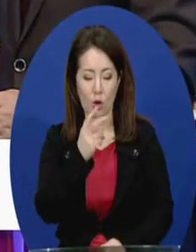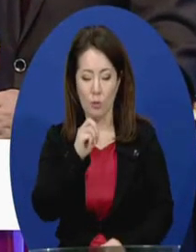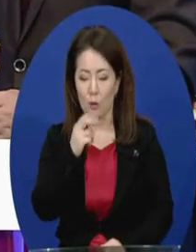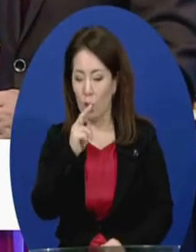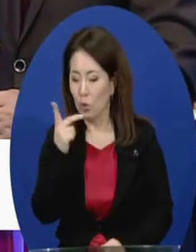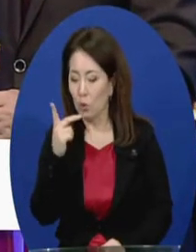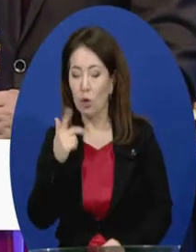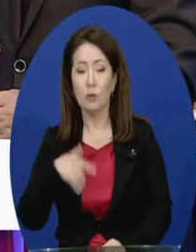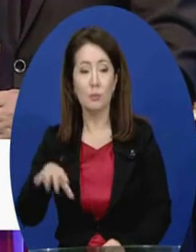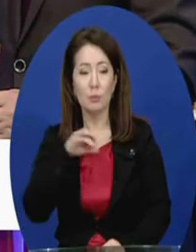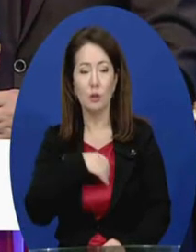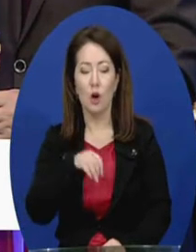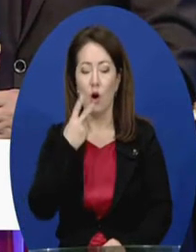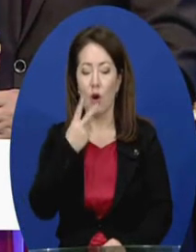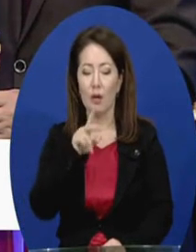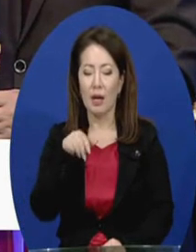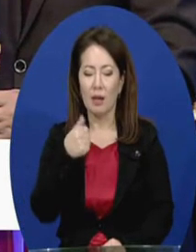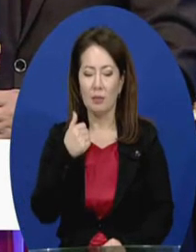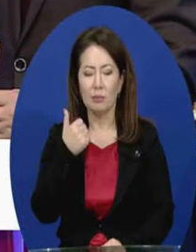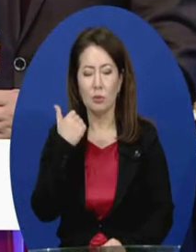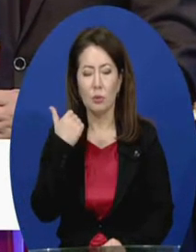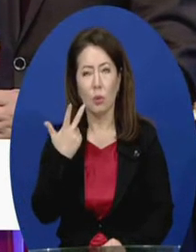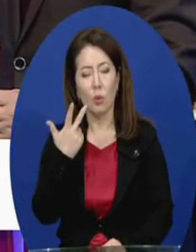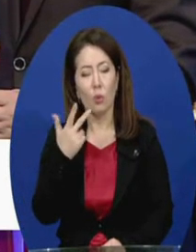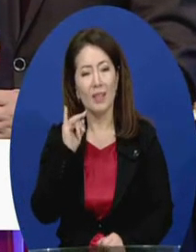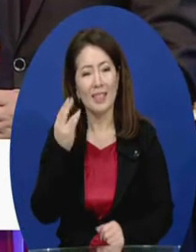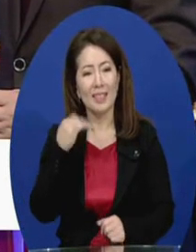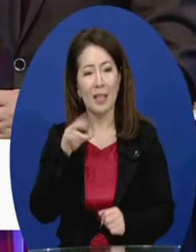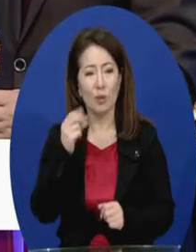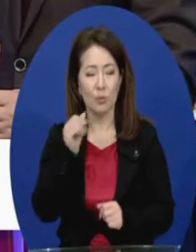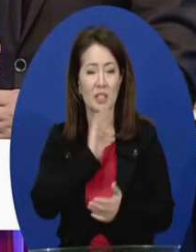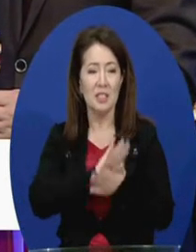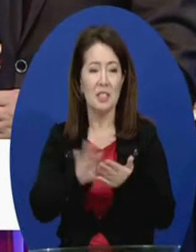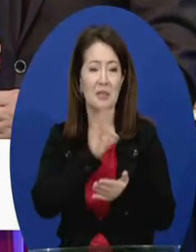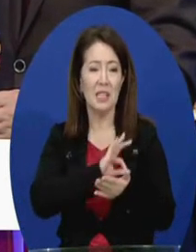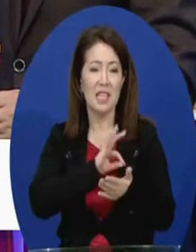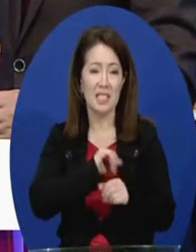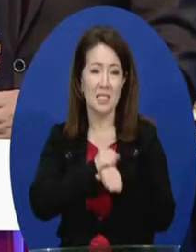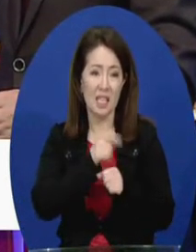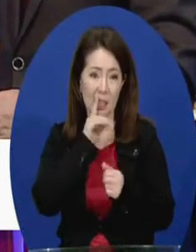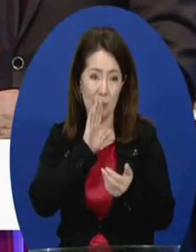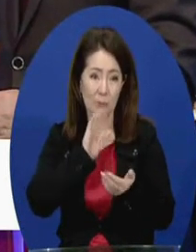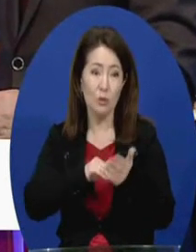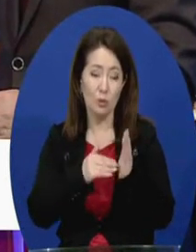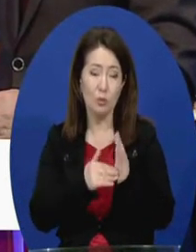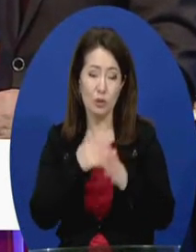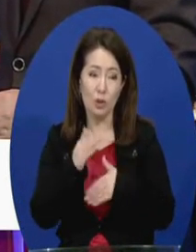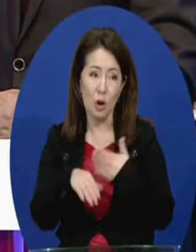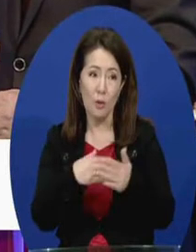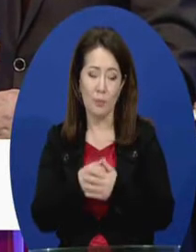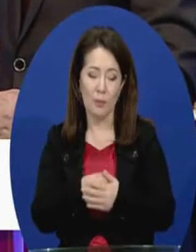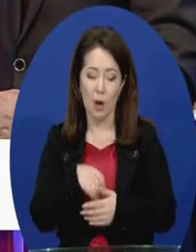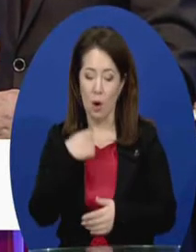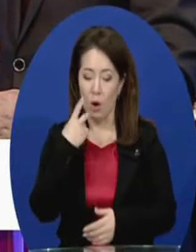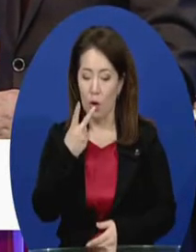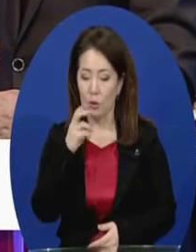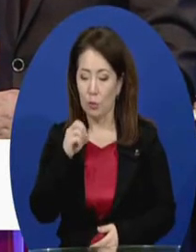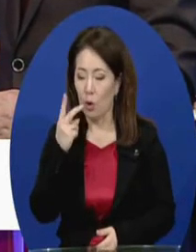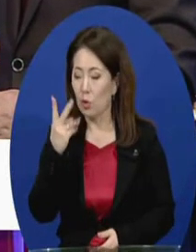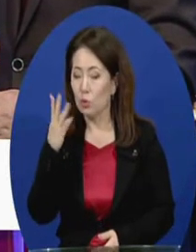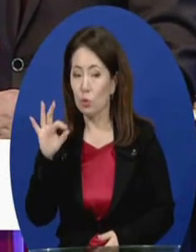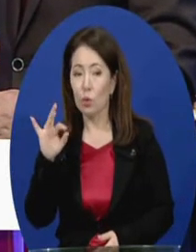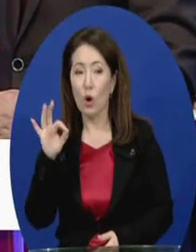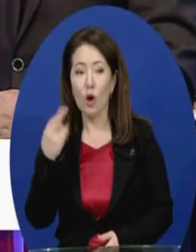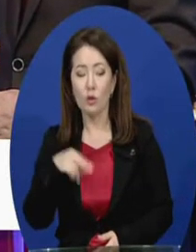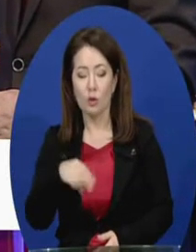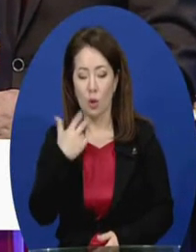2.3 тэрбум төгрөгийн 3 их найт төгрөгийн цэвэр ашигтай ажиллахаар төлөвлөсөн. За 2024 онд бол